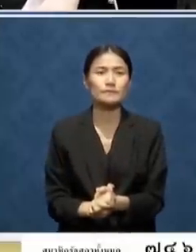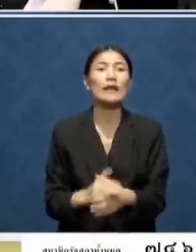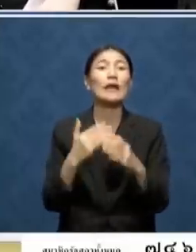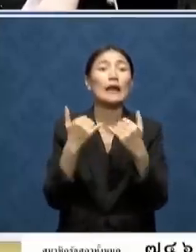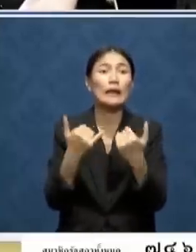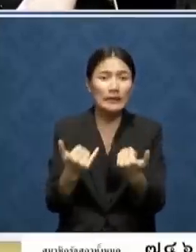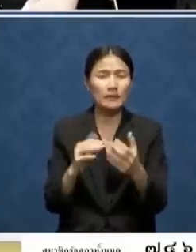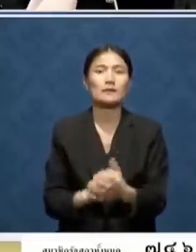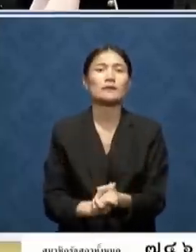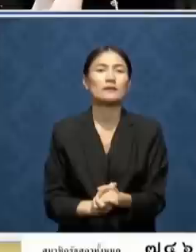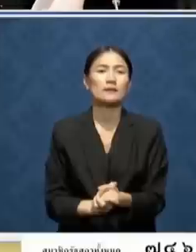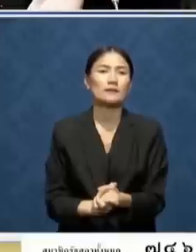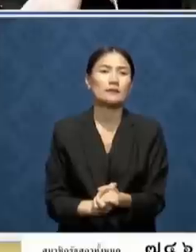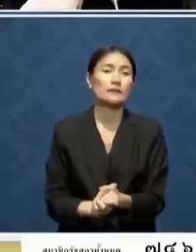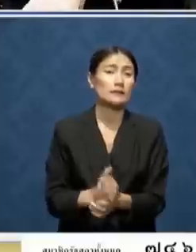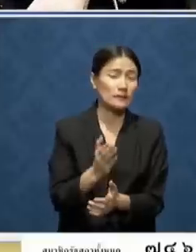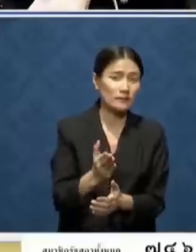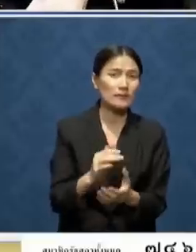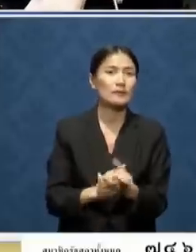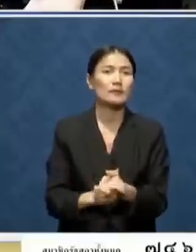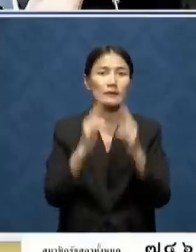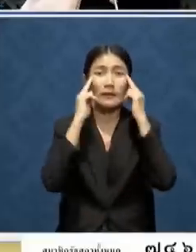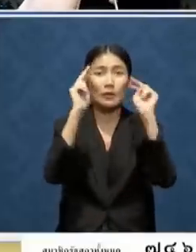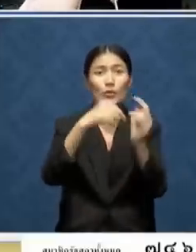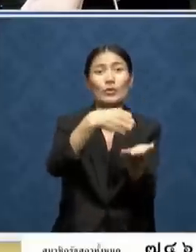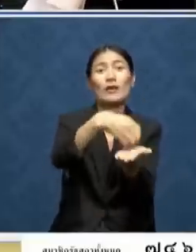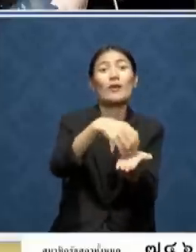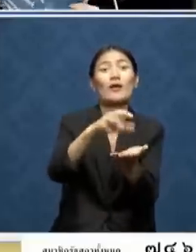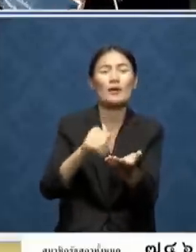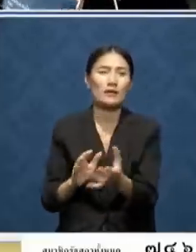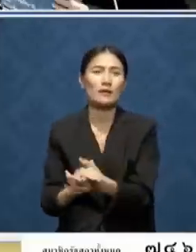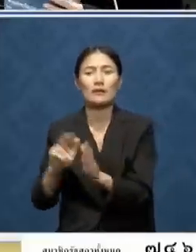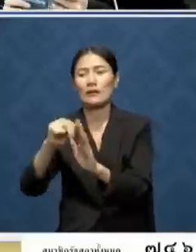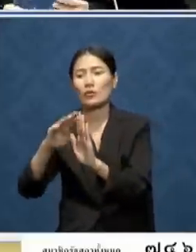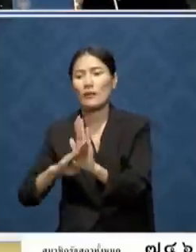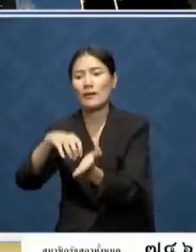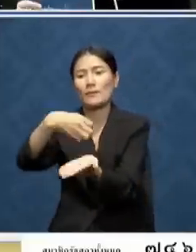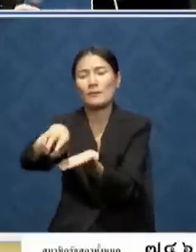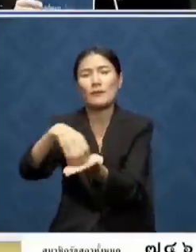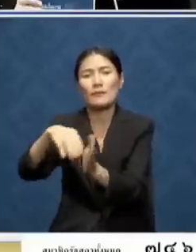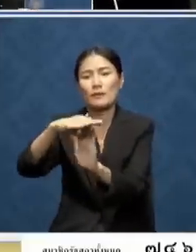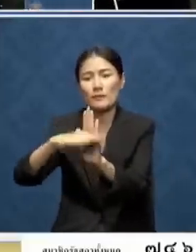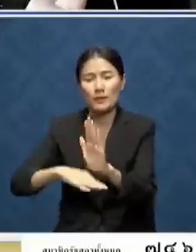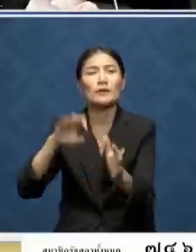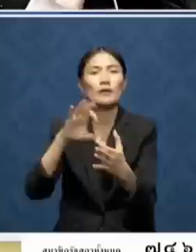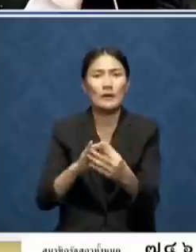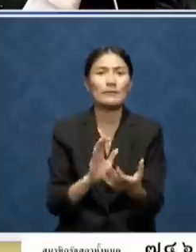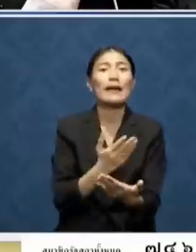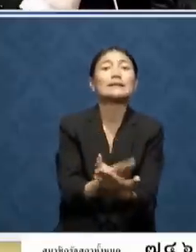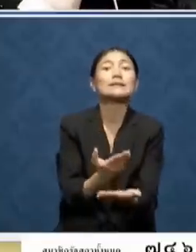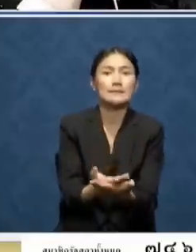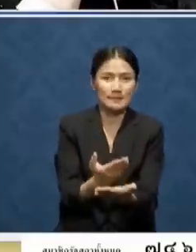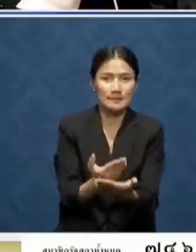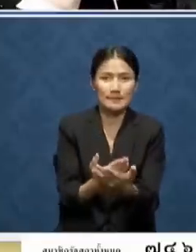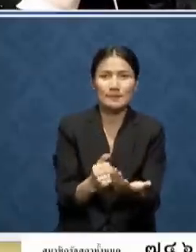แรกของท่านนายกรวมไปถึงในแถลงนโยบายฉบับนี้เนี่ยก็พร่ำพูดถึงเรื่องของการรักษาวินัยการเงินการคลัง